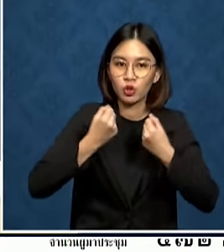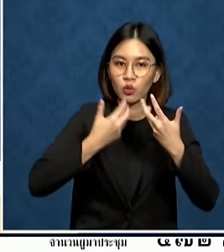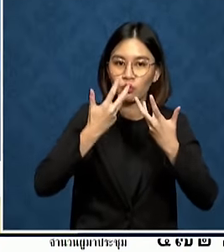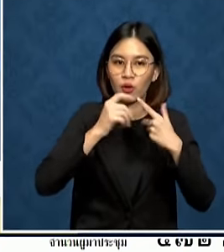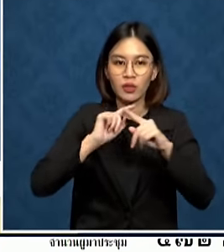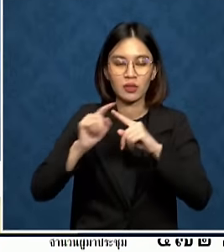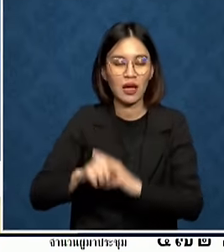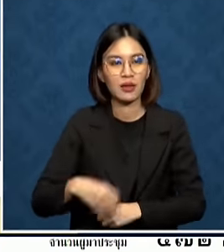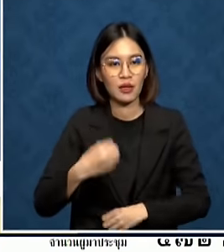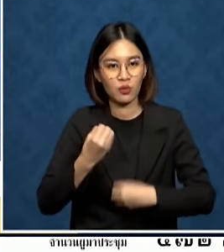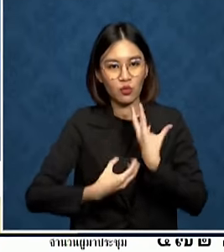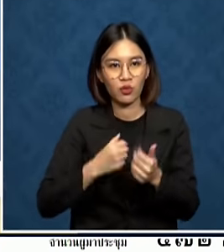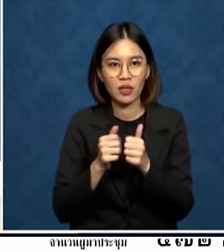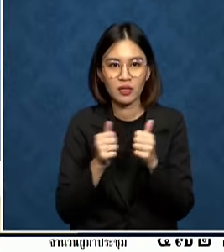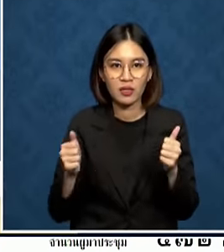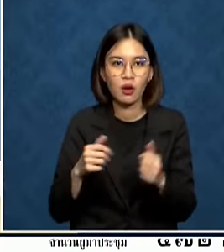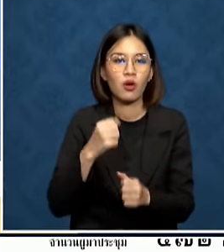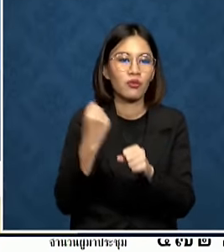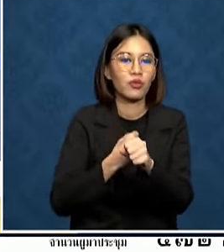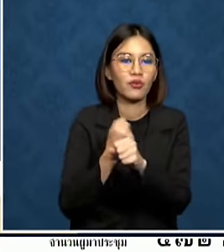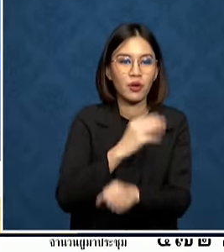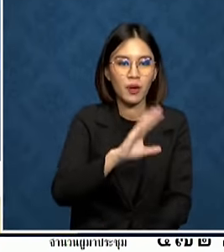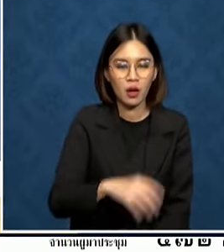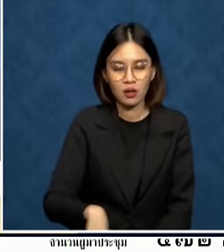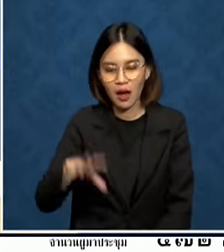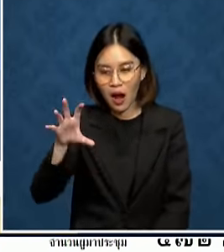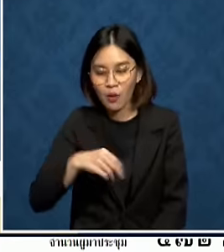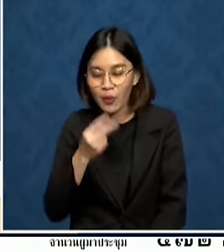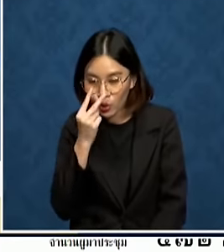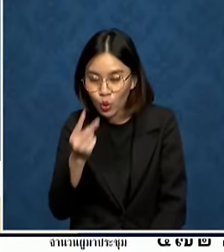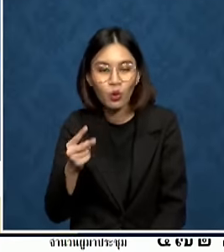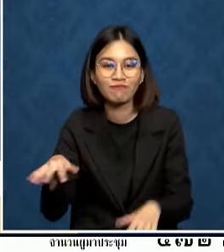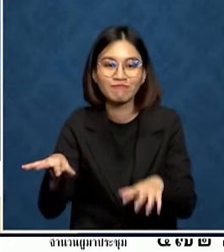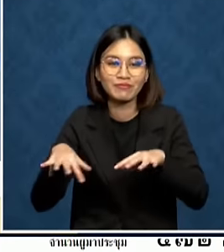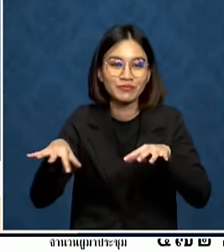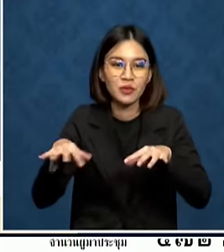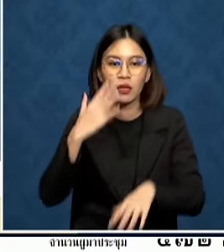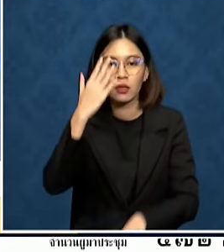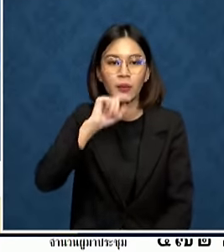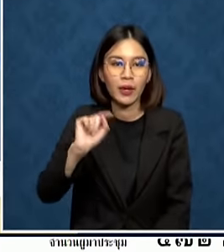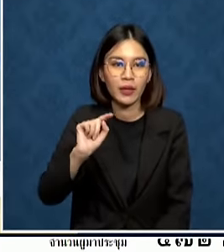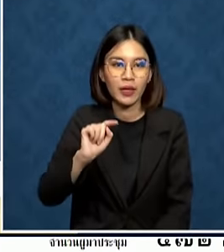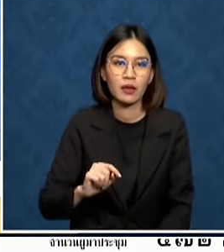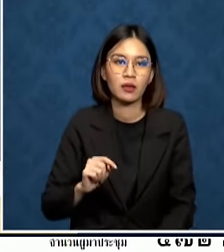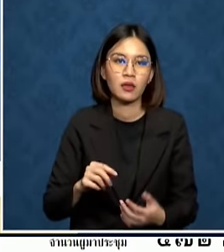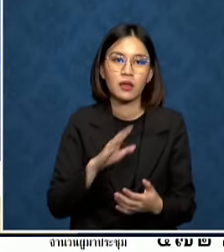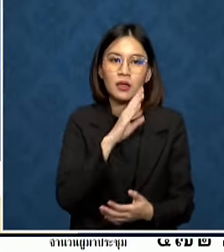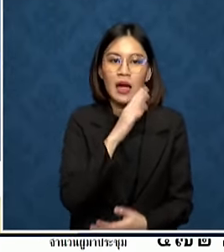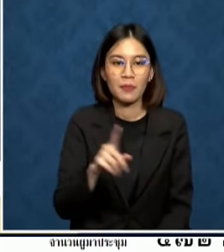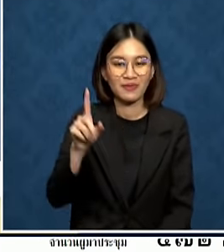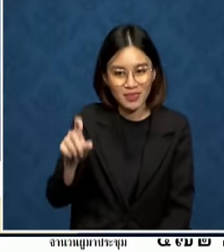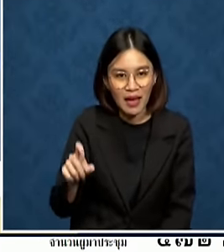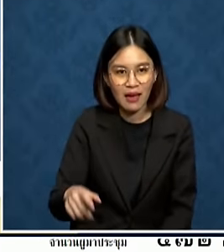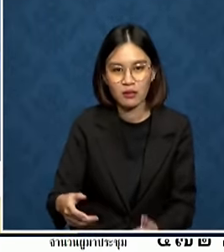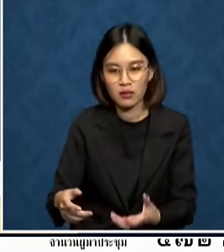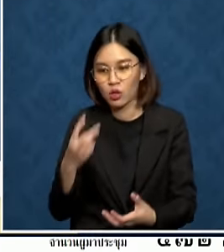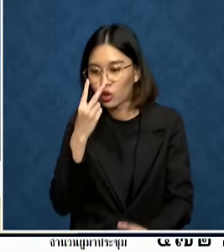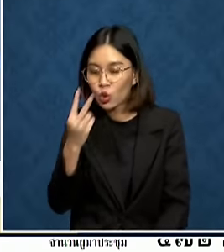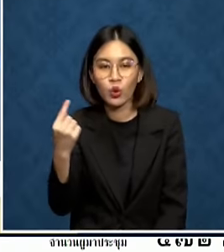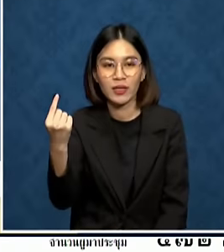มากเขาบอกว่าอย่าเรียกเอามาฝึกเรียกเอามาดูเพราะอะไรครับห้ามพังห้ามแกะใช้ดูอย่าง